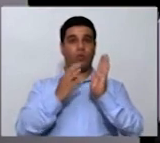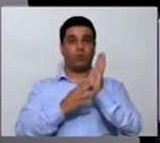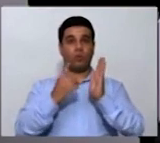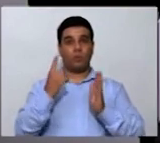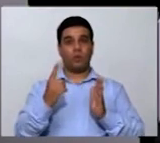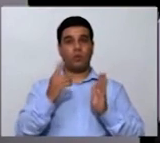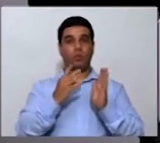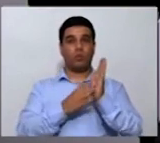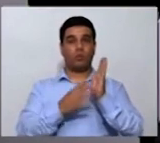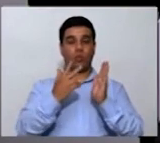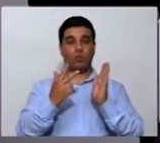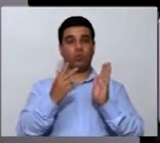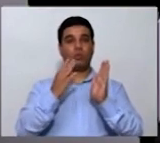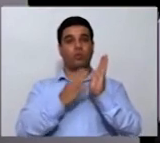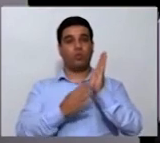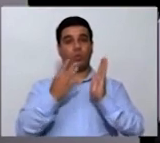90-91 va